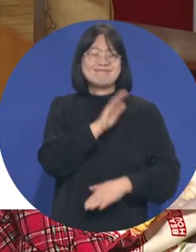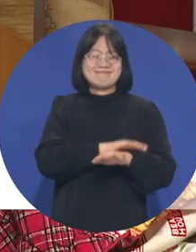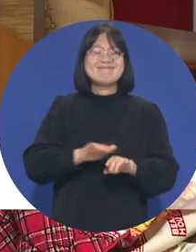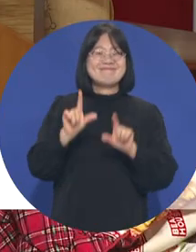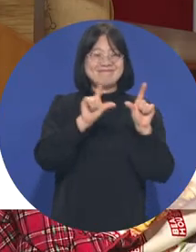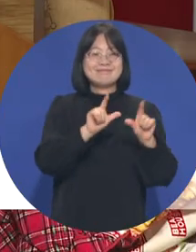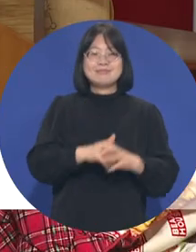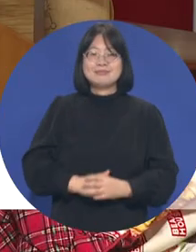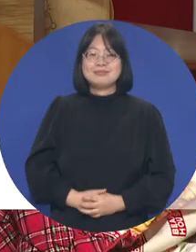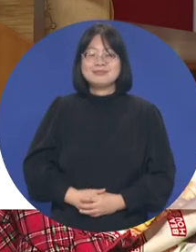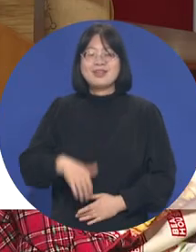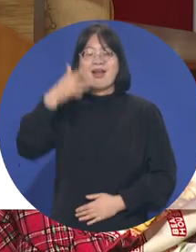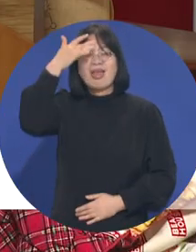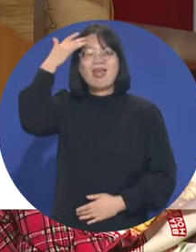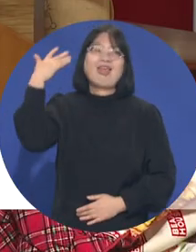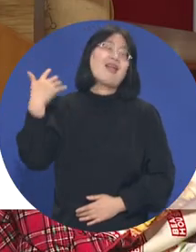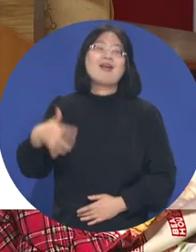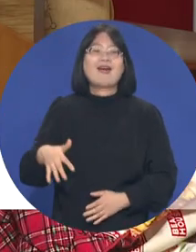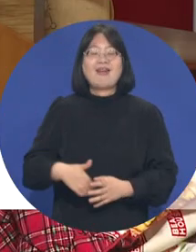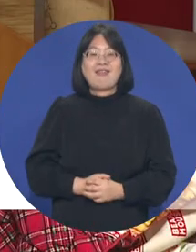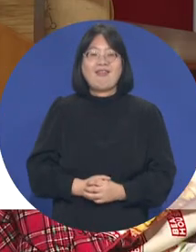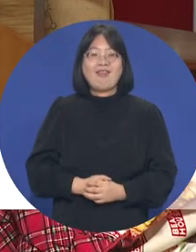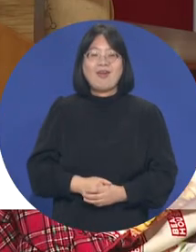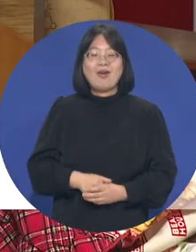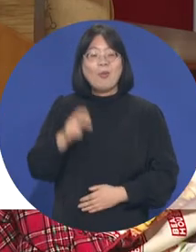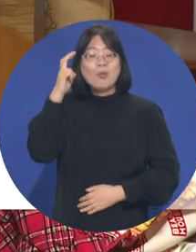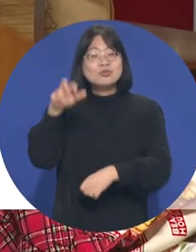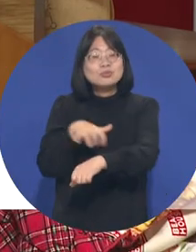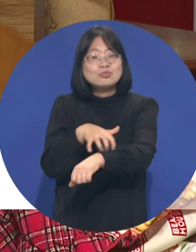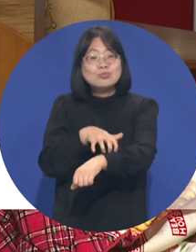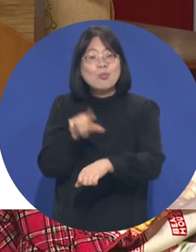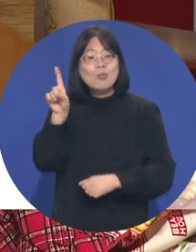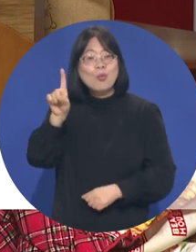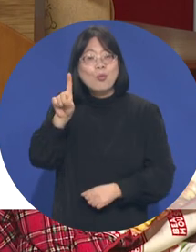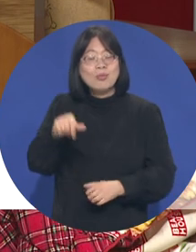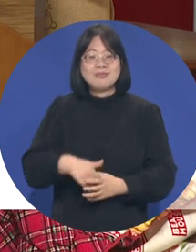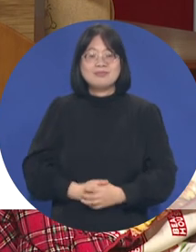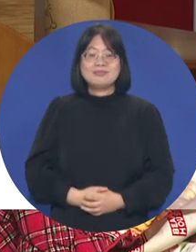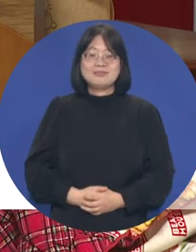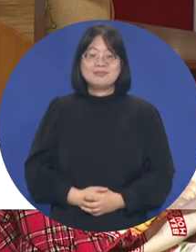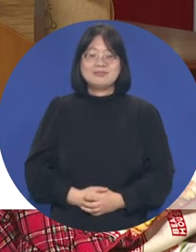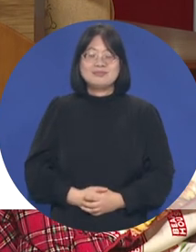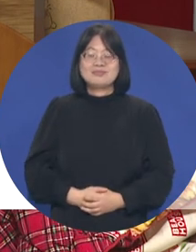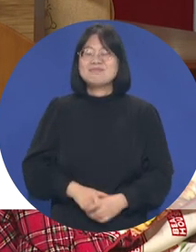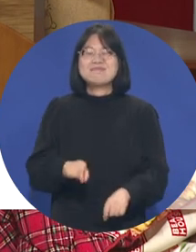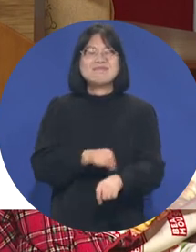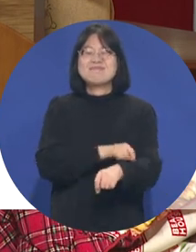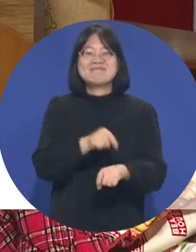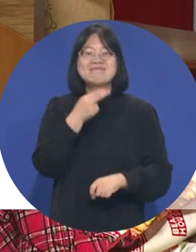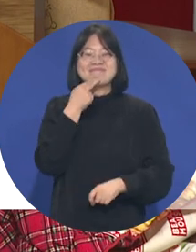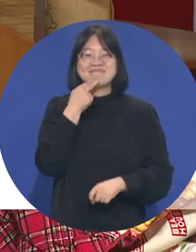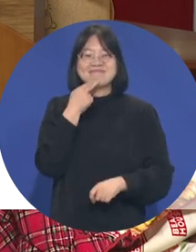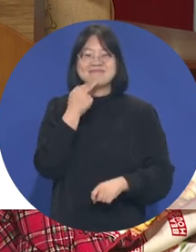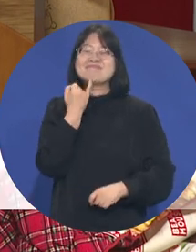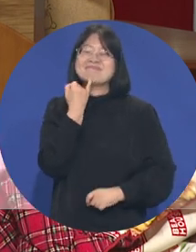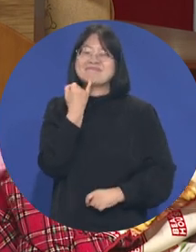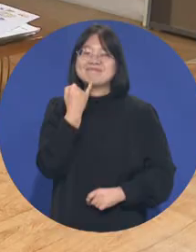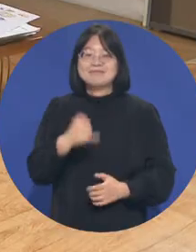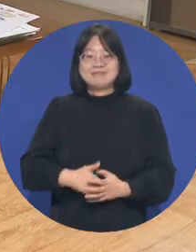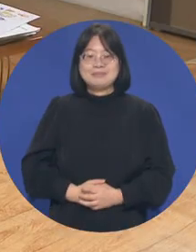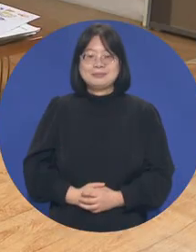있습니다. 다행이네요. 네. 혹시 불편하신 점은 없으세요? 예, 별로 없어요.